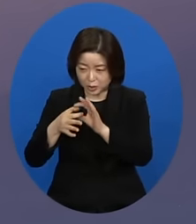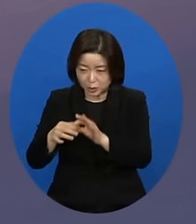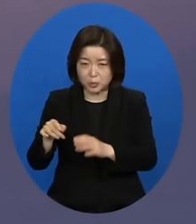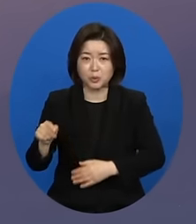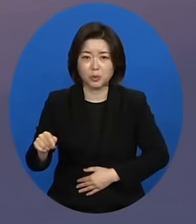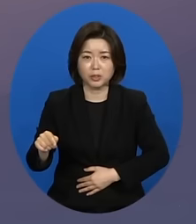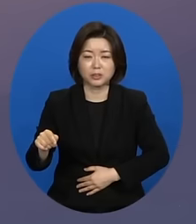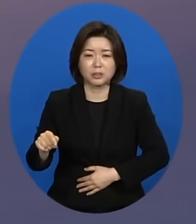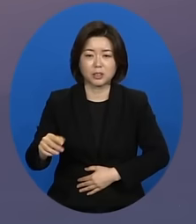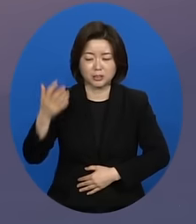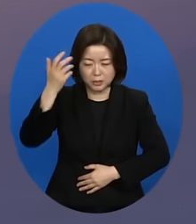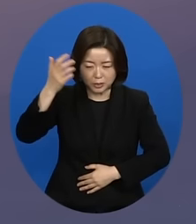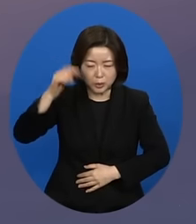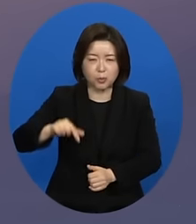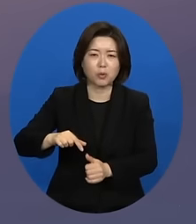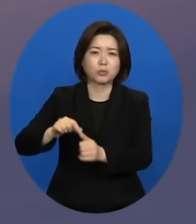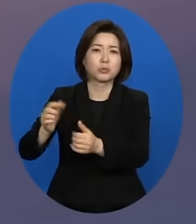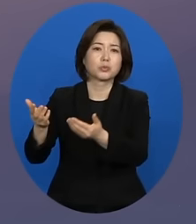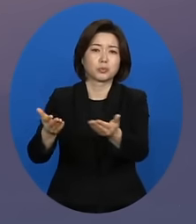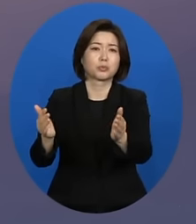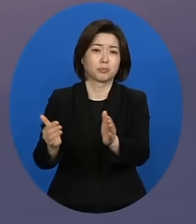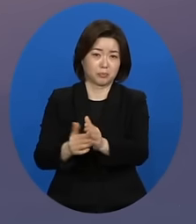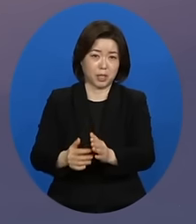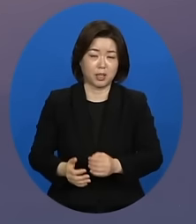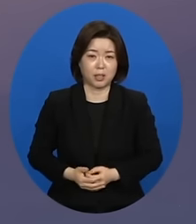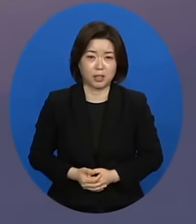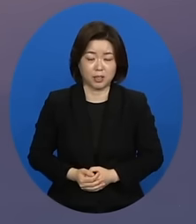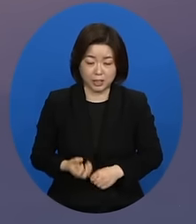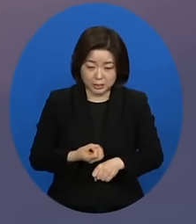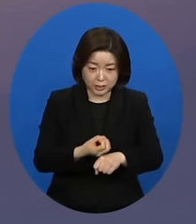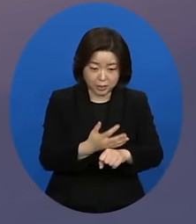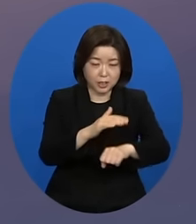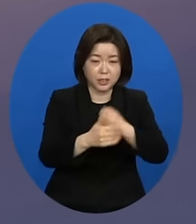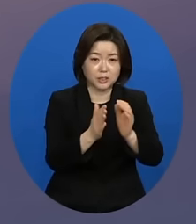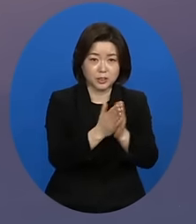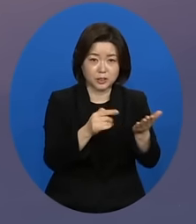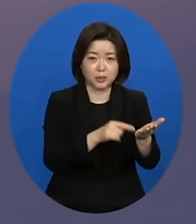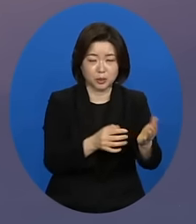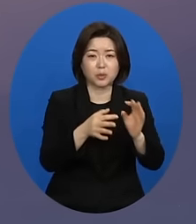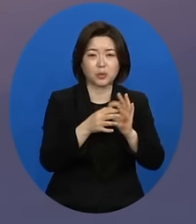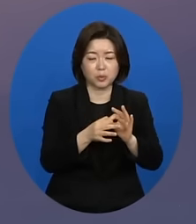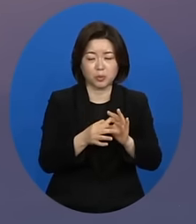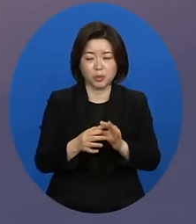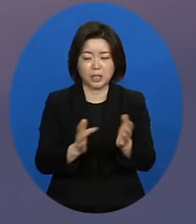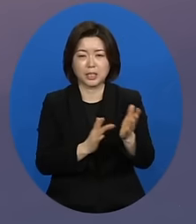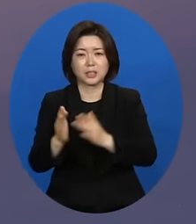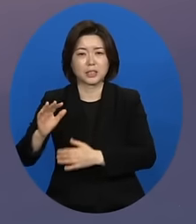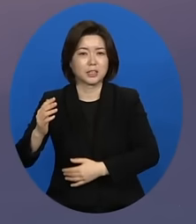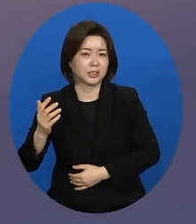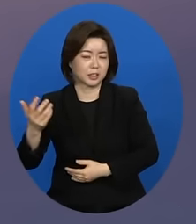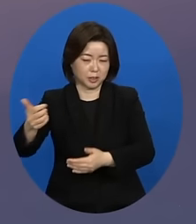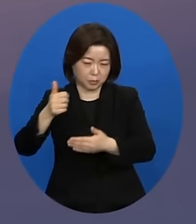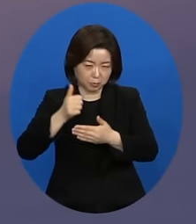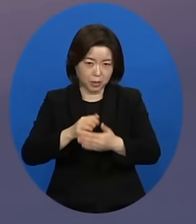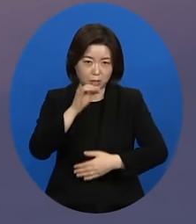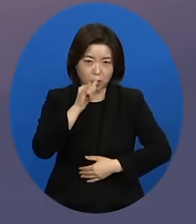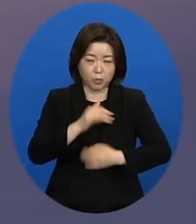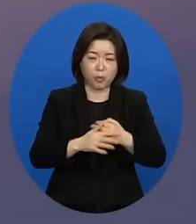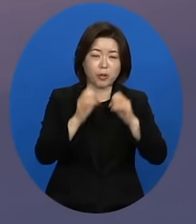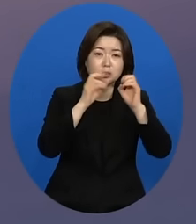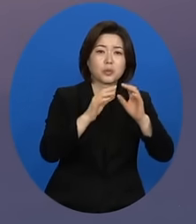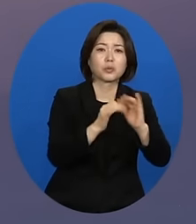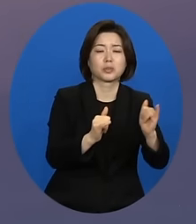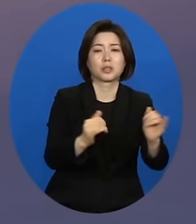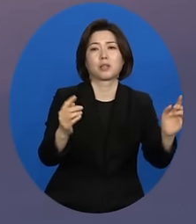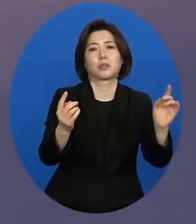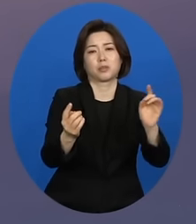영혼을 구원하셨습니다. 전해진 성경을 통해 예수님을 영접하게 하시고 선교사로